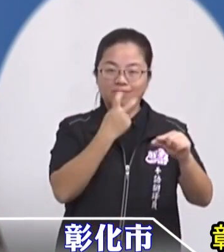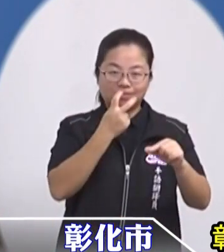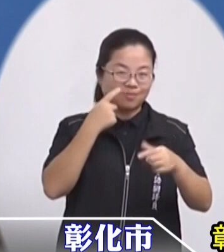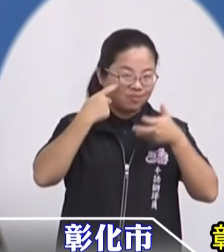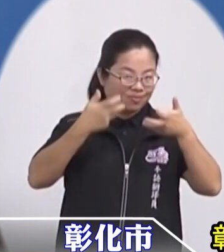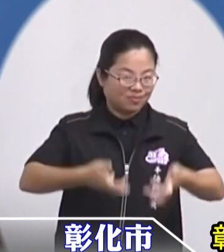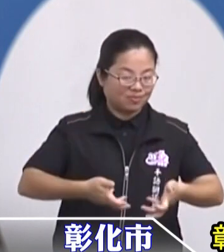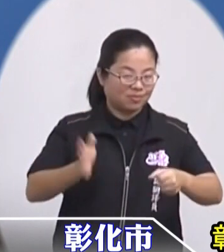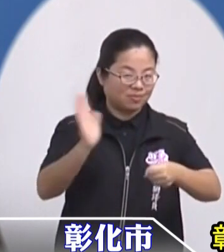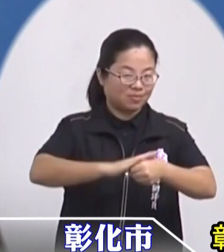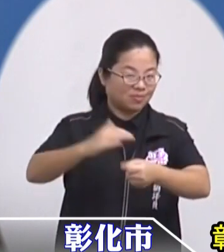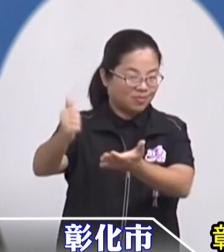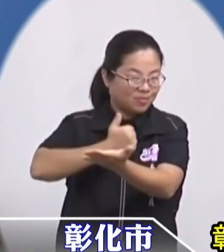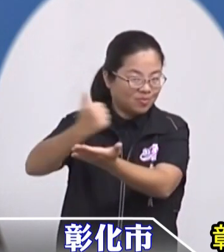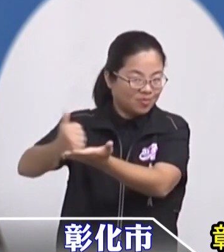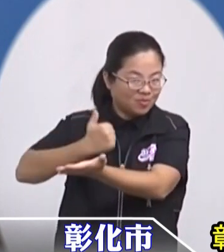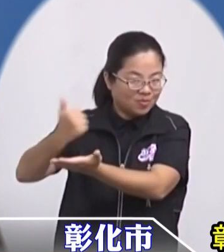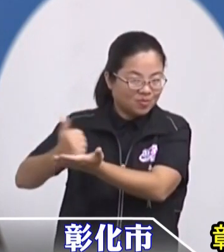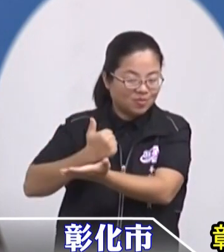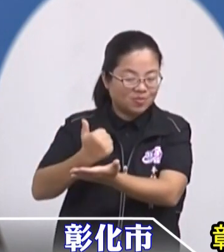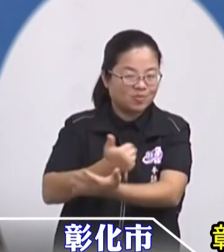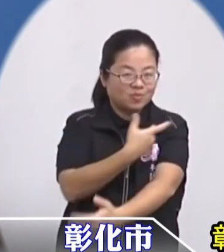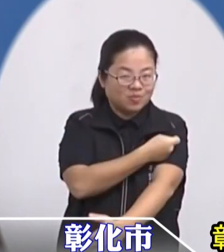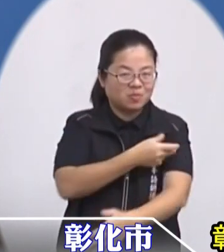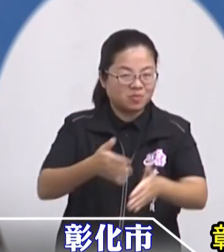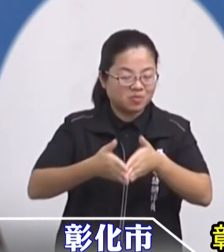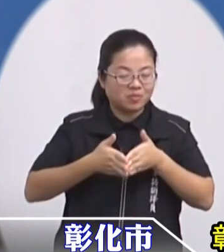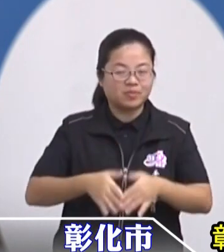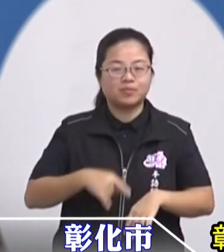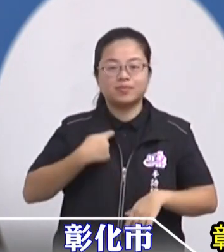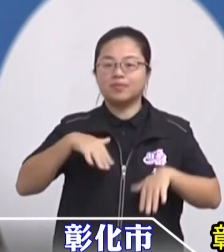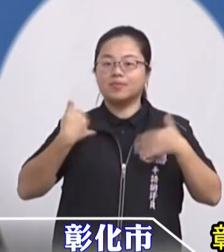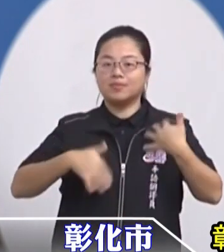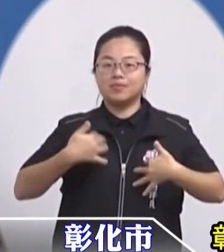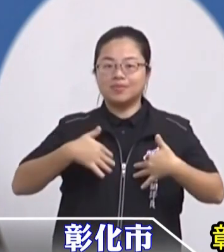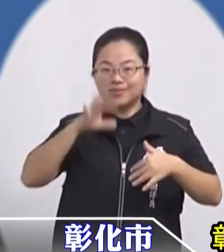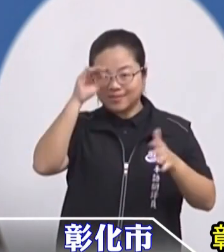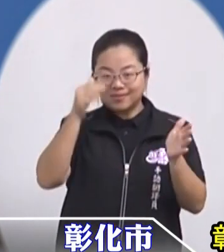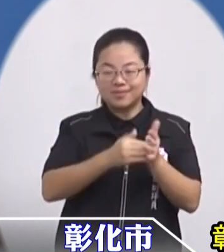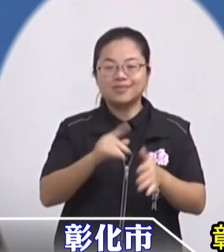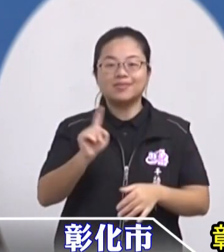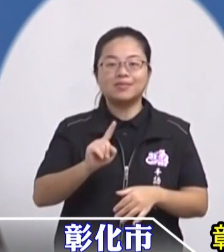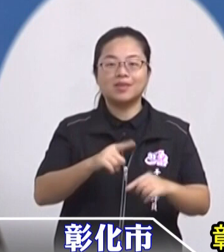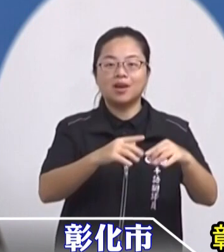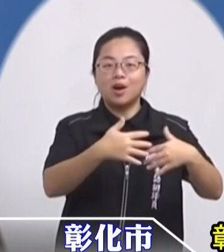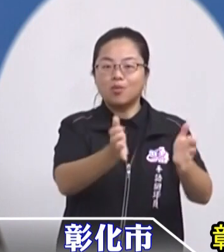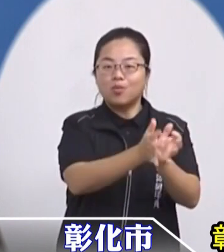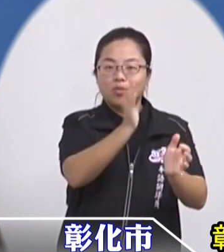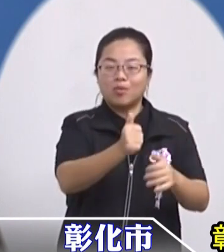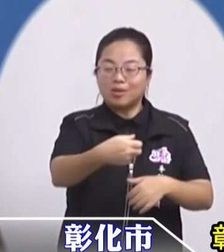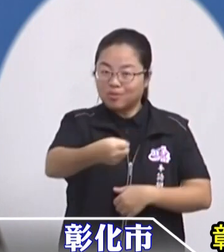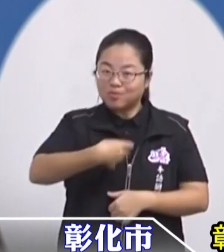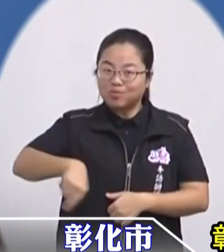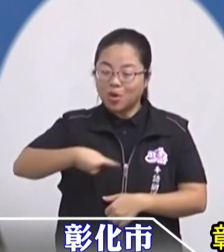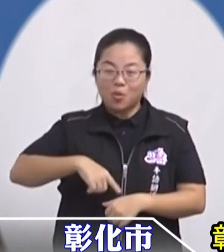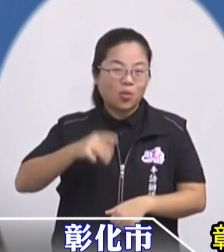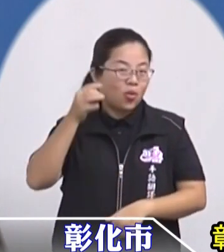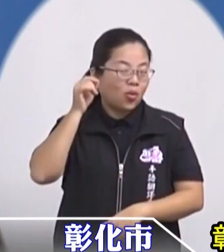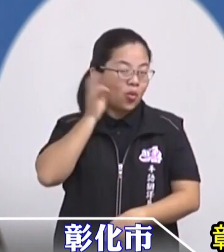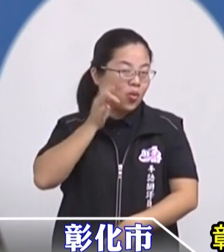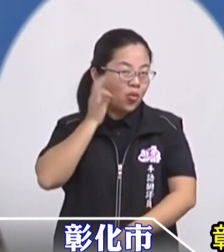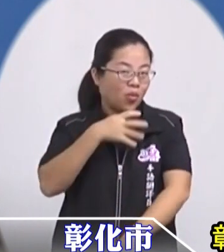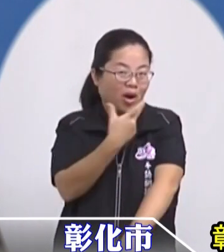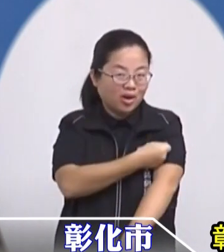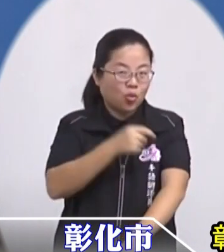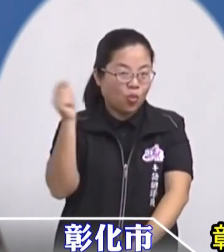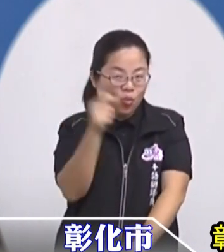重视哦，尽速补足我们后段班不足哦。头拄啊真欢喜呢，看到咱的这个啊部长甲咱讲哦，彰化疫苗打得很快嘿，